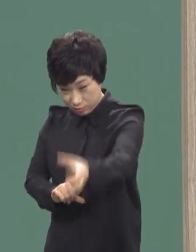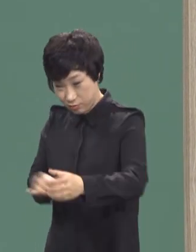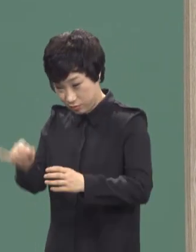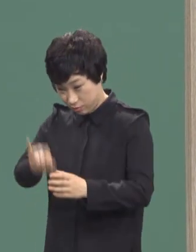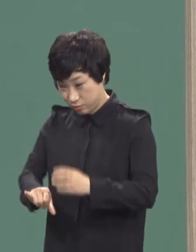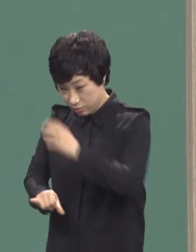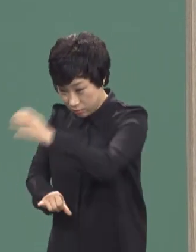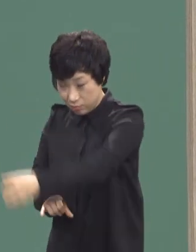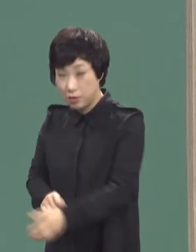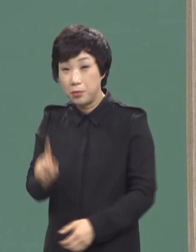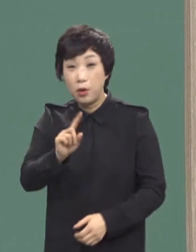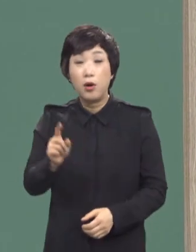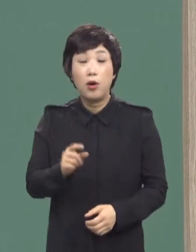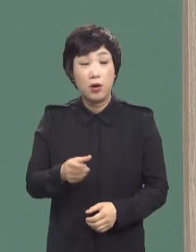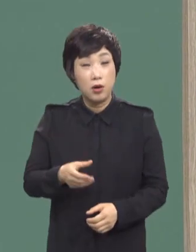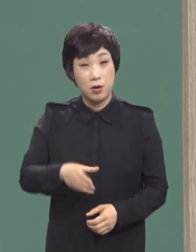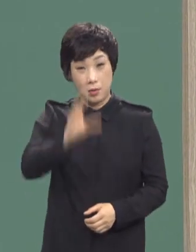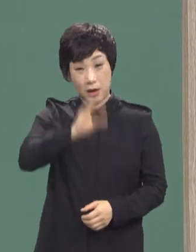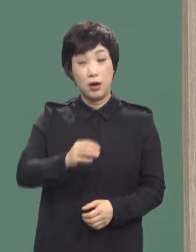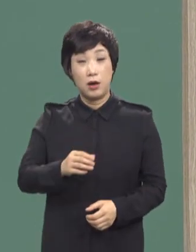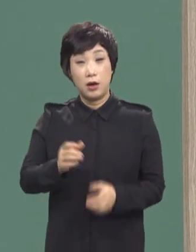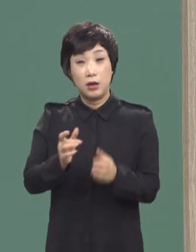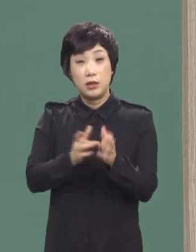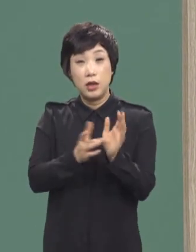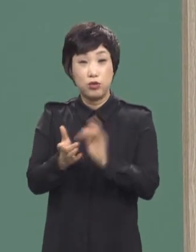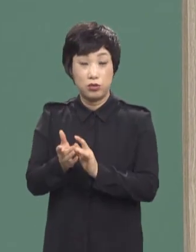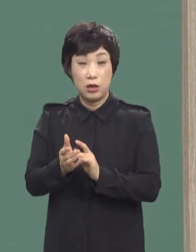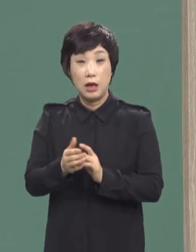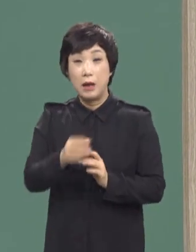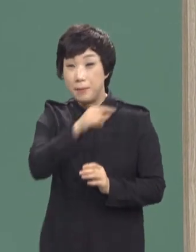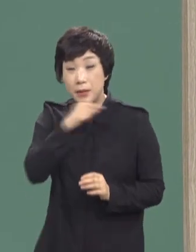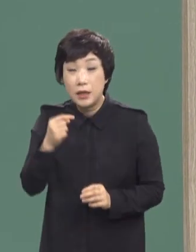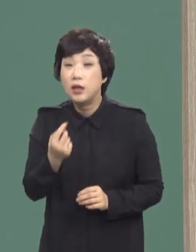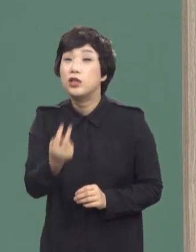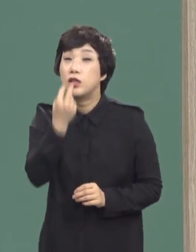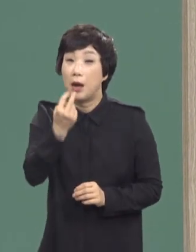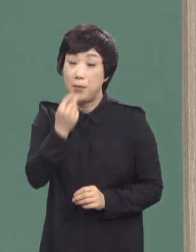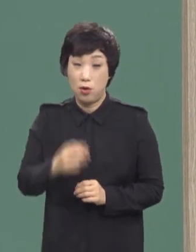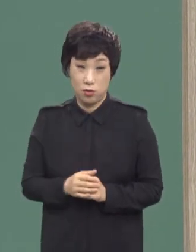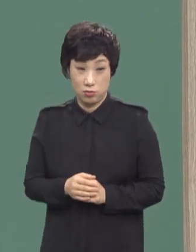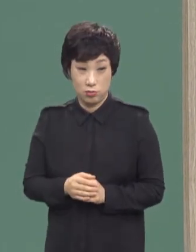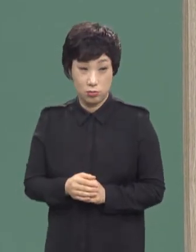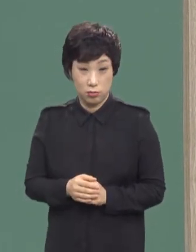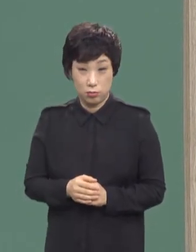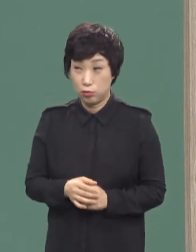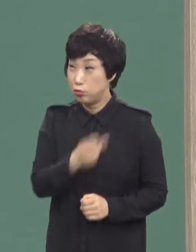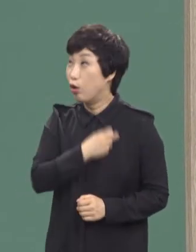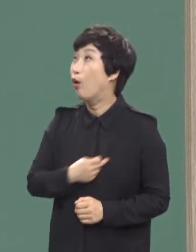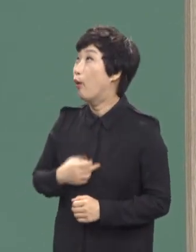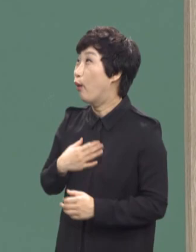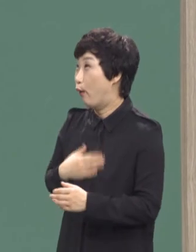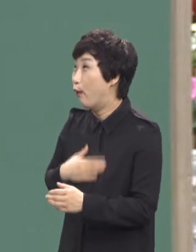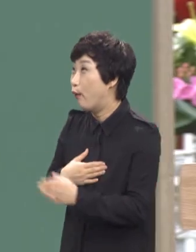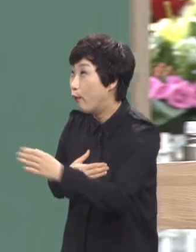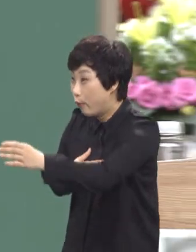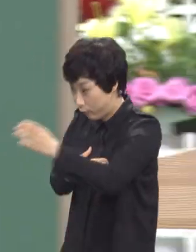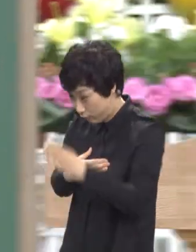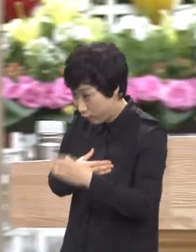곧 생명이니라. 생명이니라. 이게 무슨 말인가를 제자들은 모르잖아요.